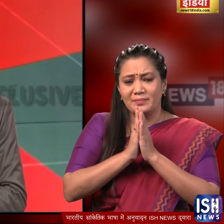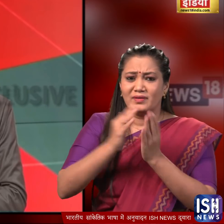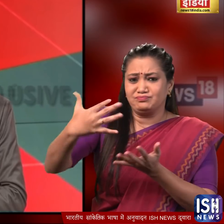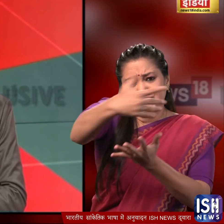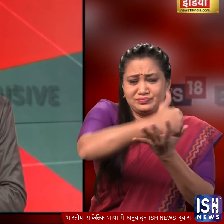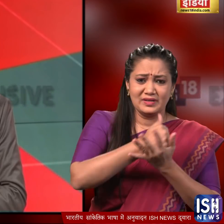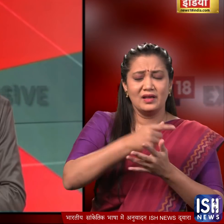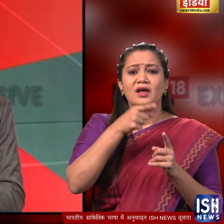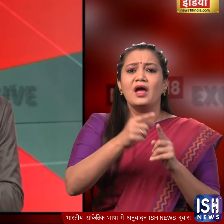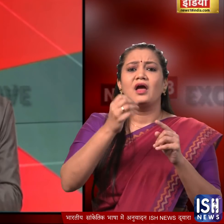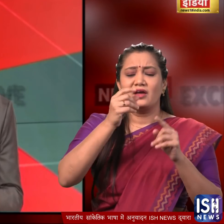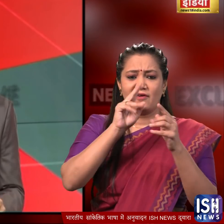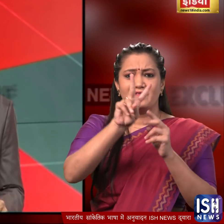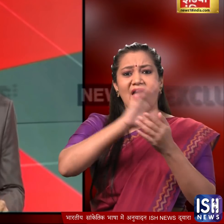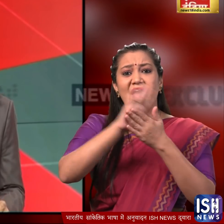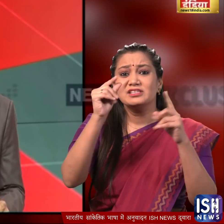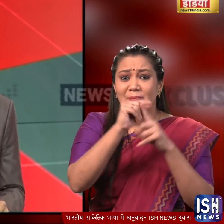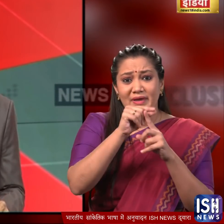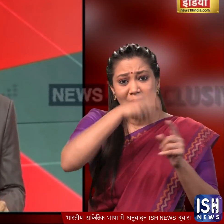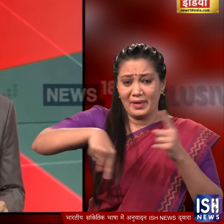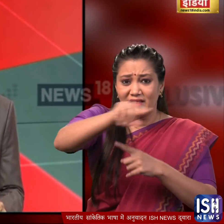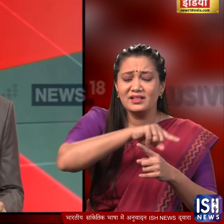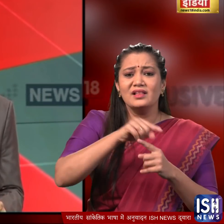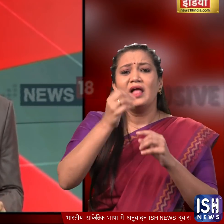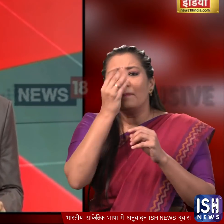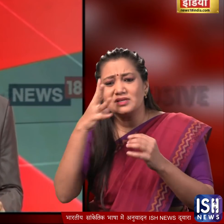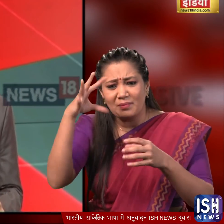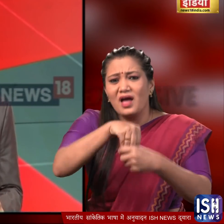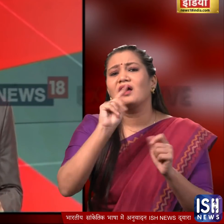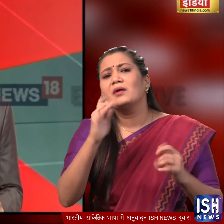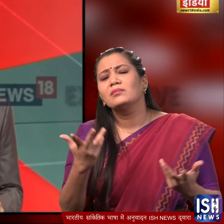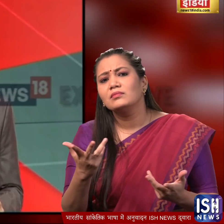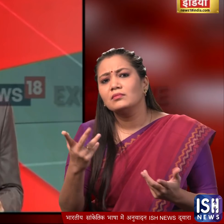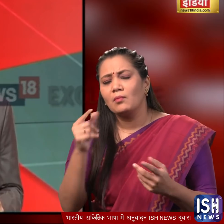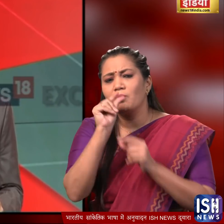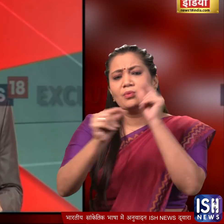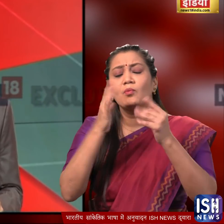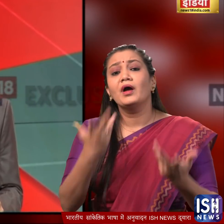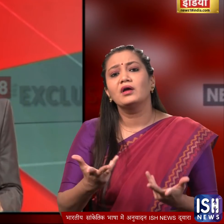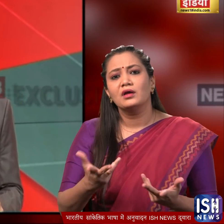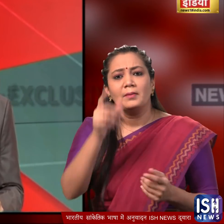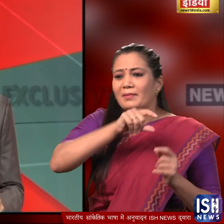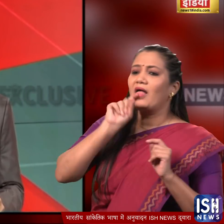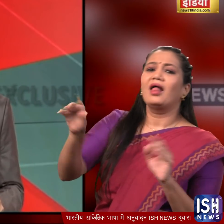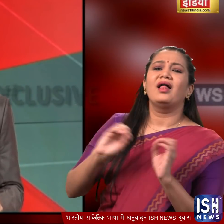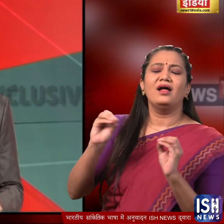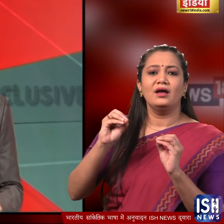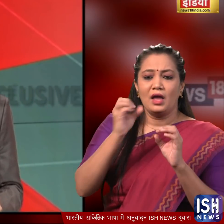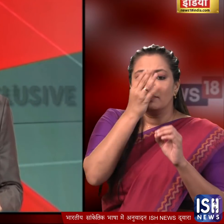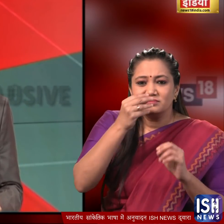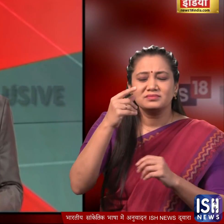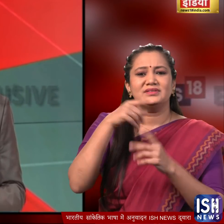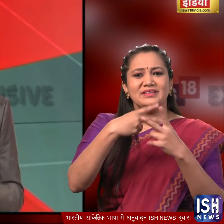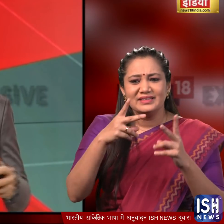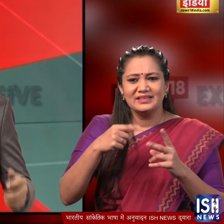लिए धनराशि जुटाने का अभियान वीएचपी के सदस्य चला रहे हैं तो उसमें बीजेपी को घसीटने का क्या मतलब। हम लोगों ने ये पूछा नहीं। बीजेपी के